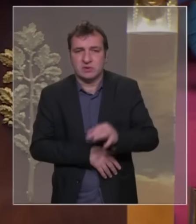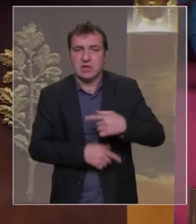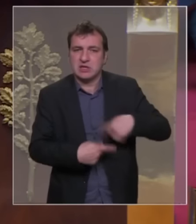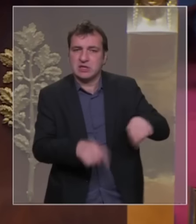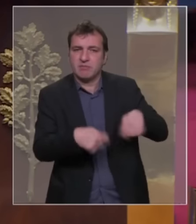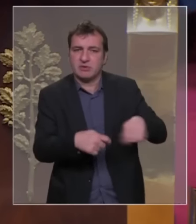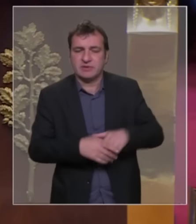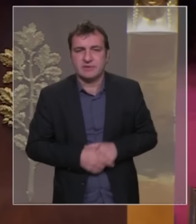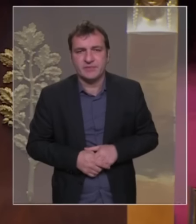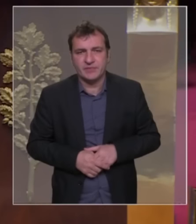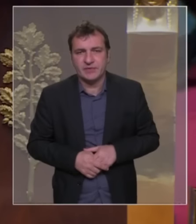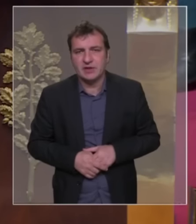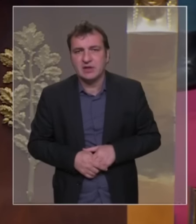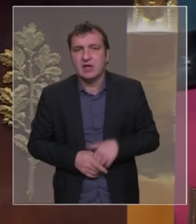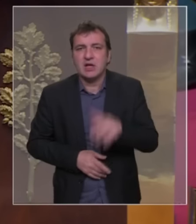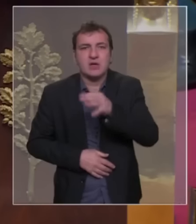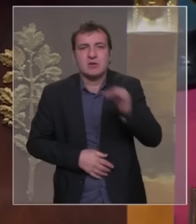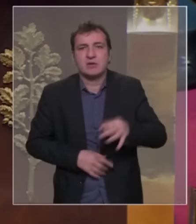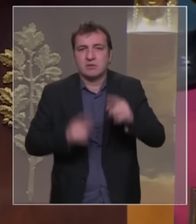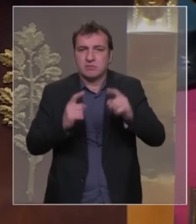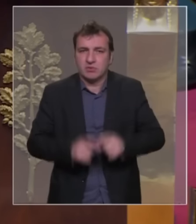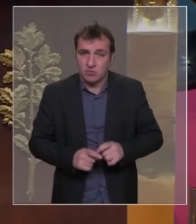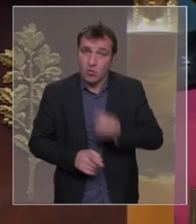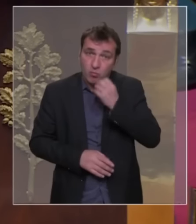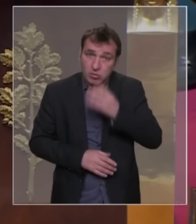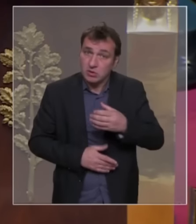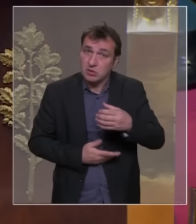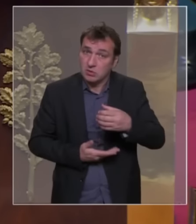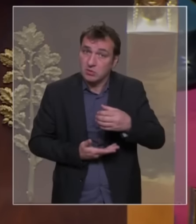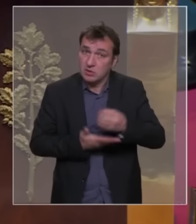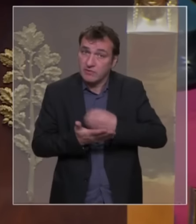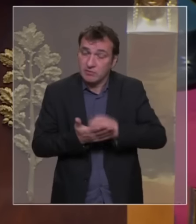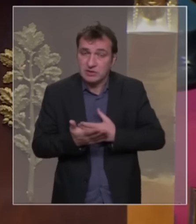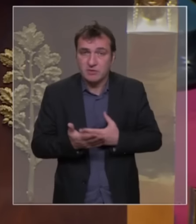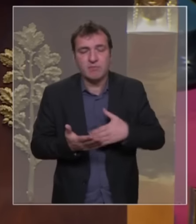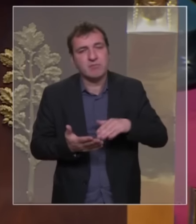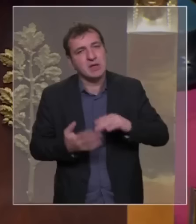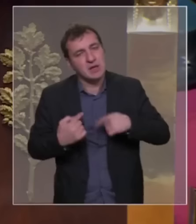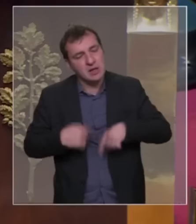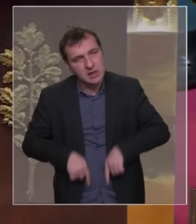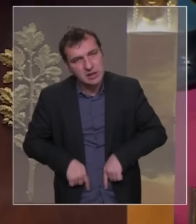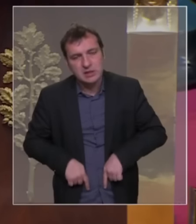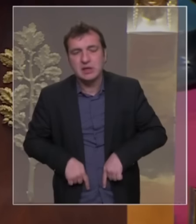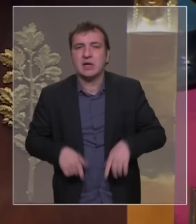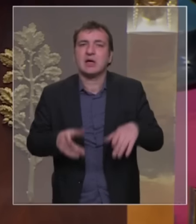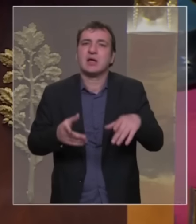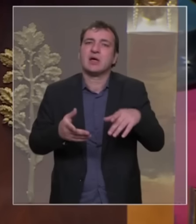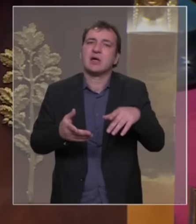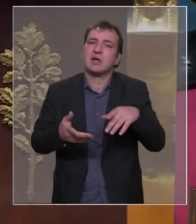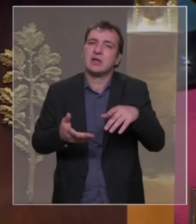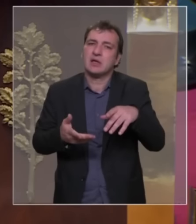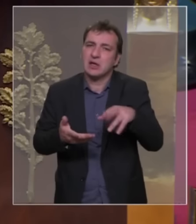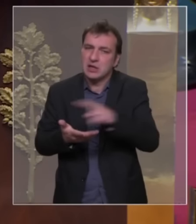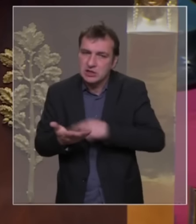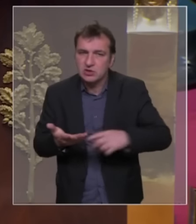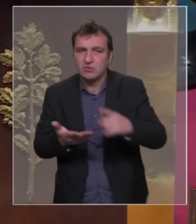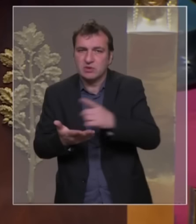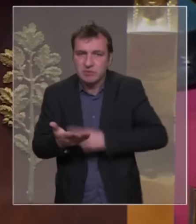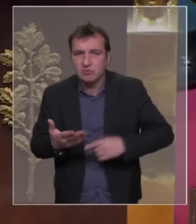pour relancer les crédits immobiliers, mais l'État et les collectivités territoriales doivent amplifier ce signal pour créer de la croissance